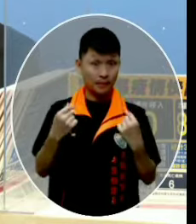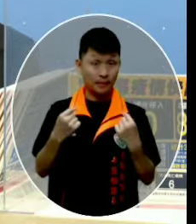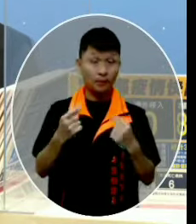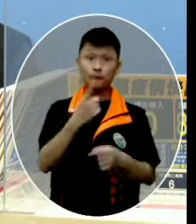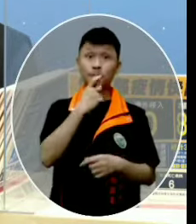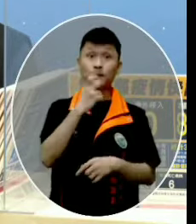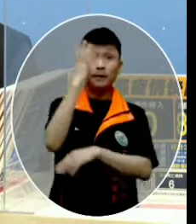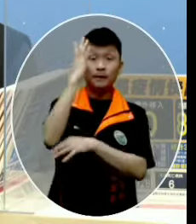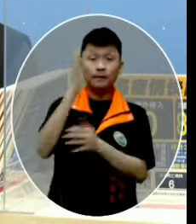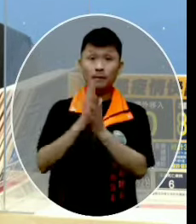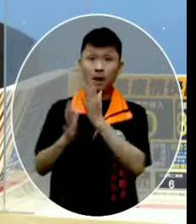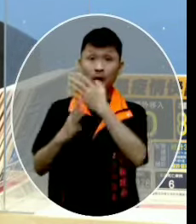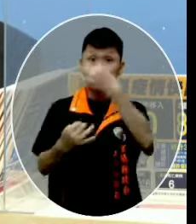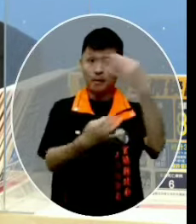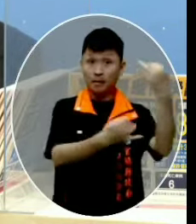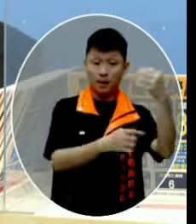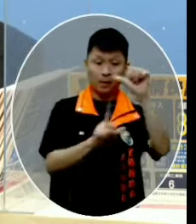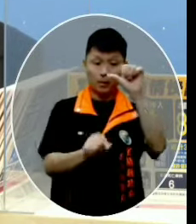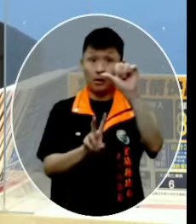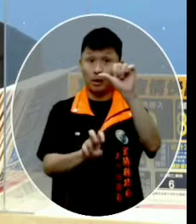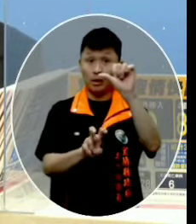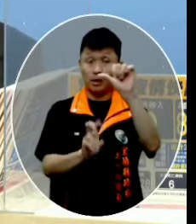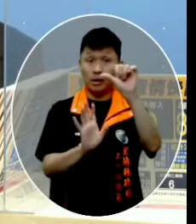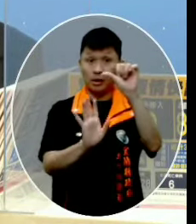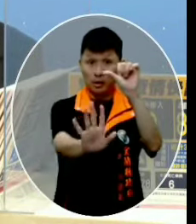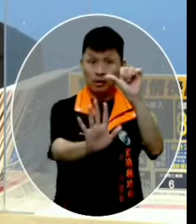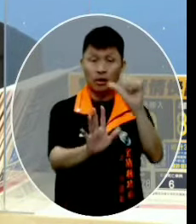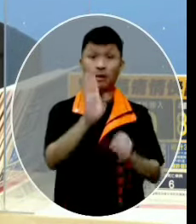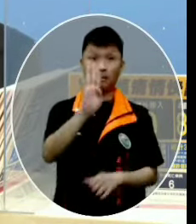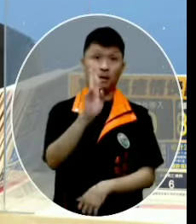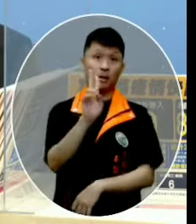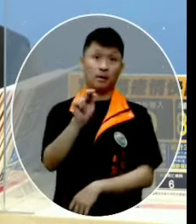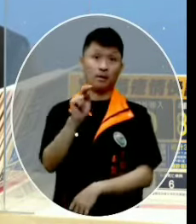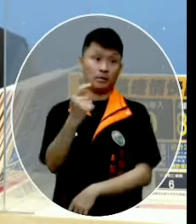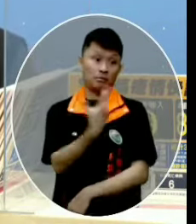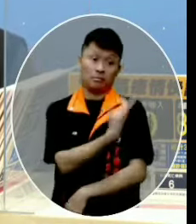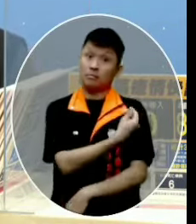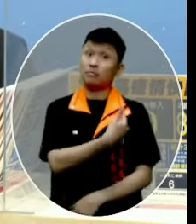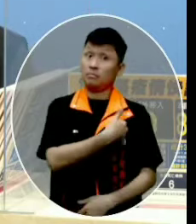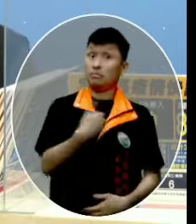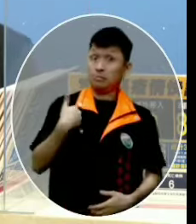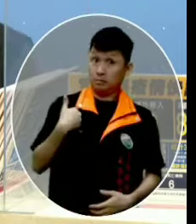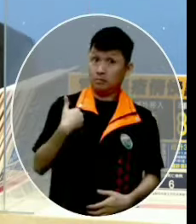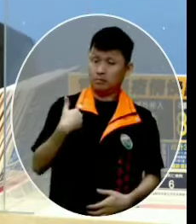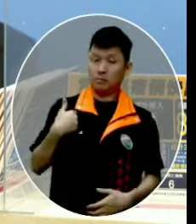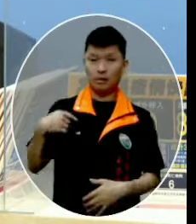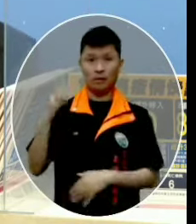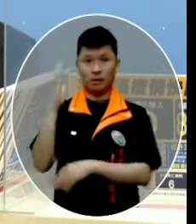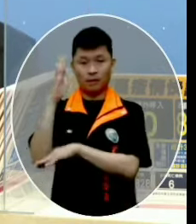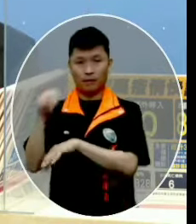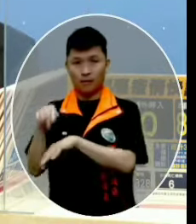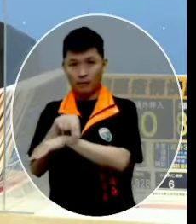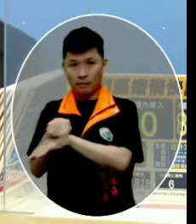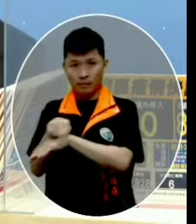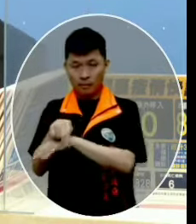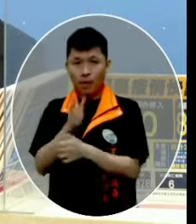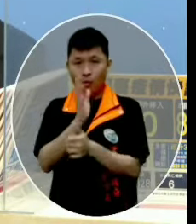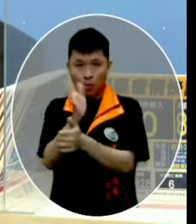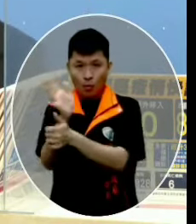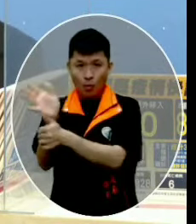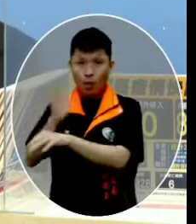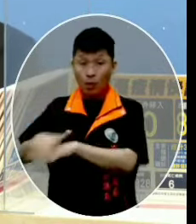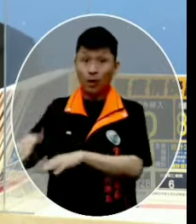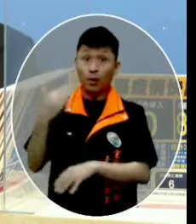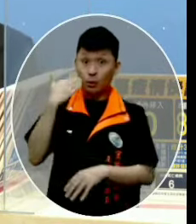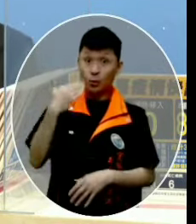中央的时程，22号以后可以开始施打 BNT 的话，我们也会相对应的做一些调查。如果可以的